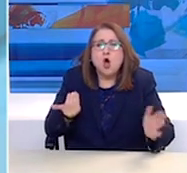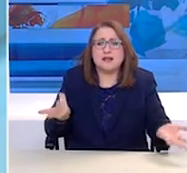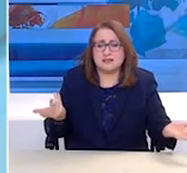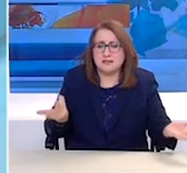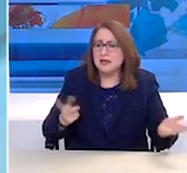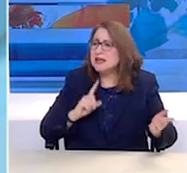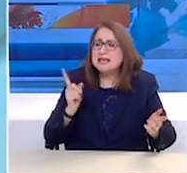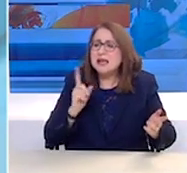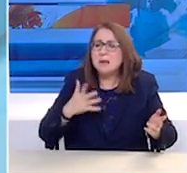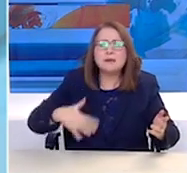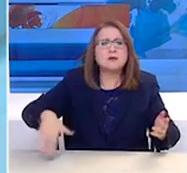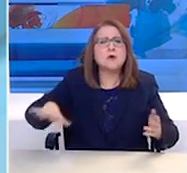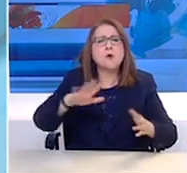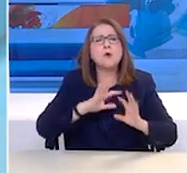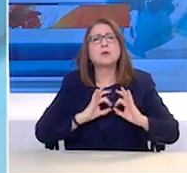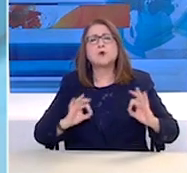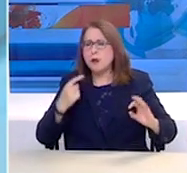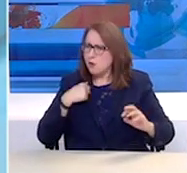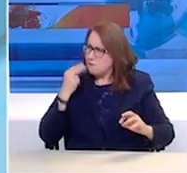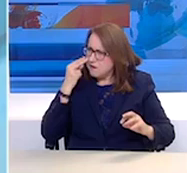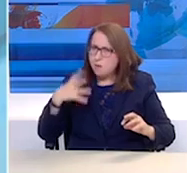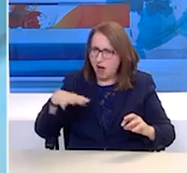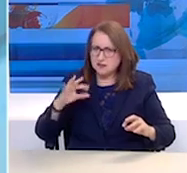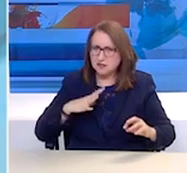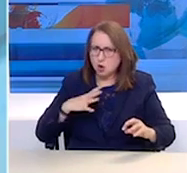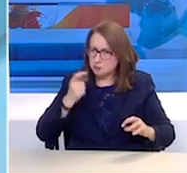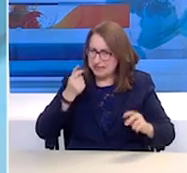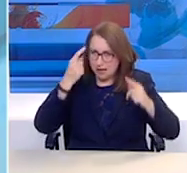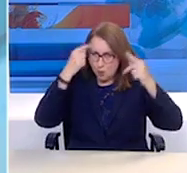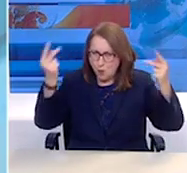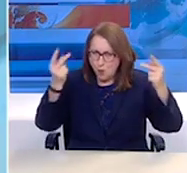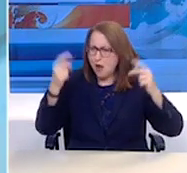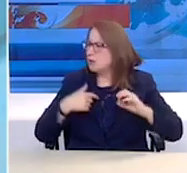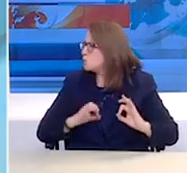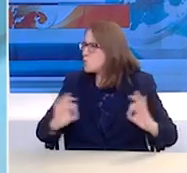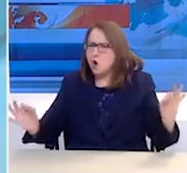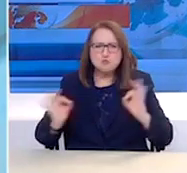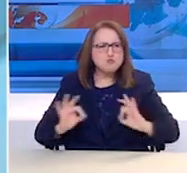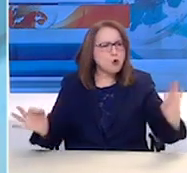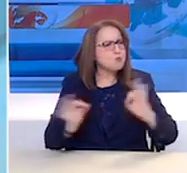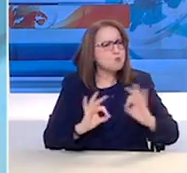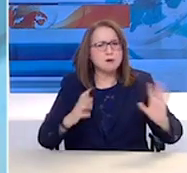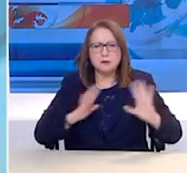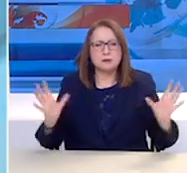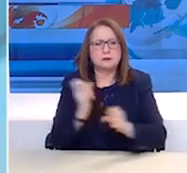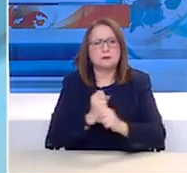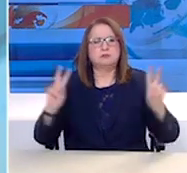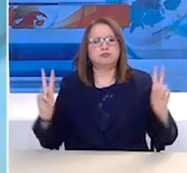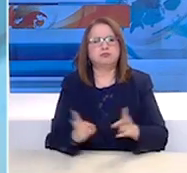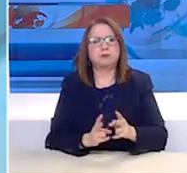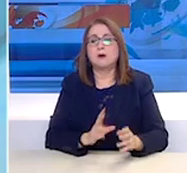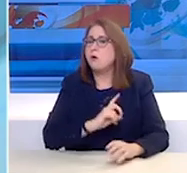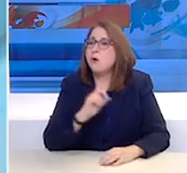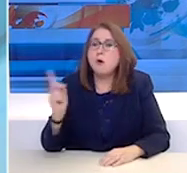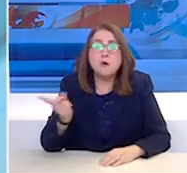μια λογική ότι εντάξει, το έχουμε ξεπεράσει. Δεν έχουμε ξεπεράσει τίποτα. Είναι ξεκάθαρο αυτό. Γι' αυτό λέμε μέχρι τις 27 Απριλίου.